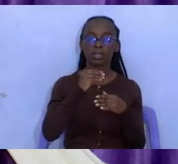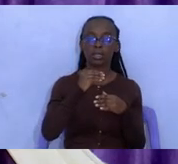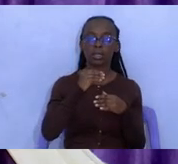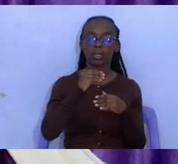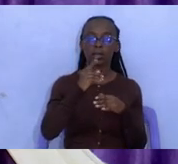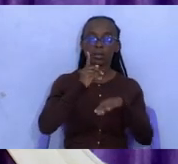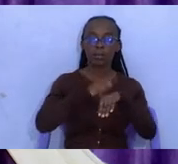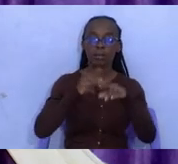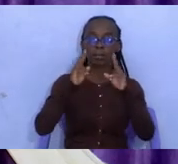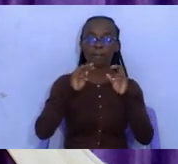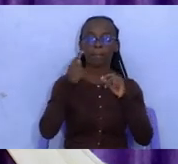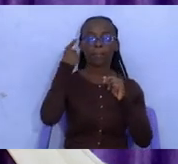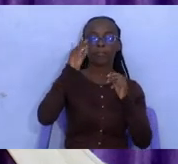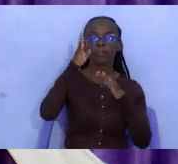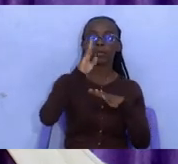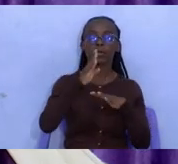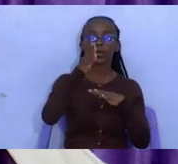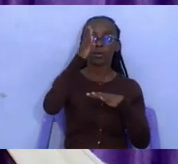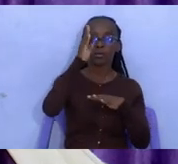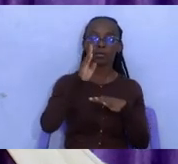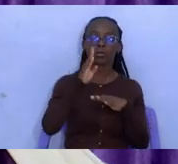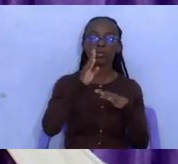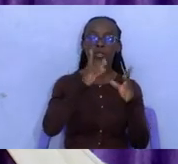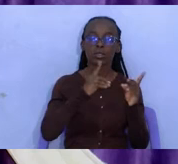alipomtafuta Bwana, Mungu alimfanikisha.